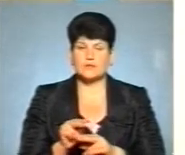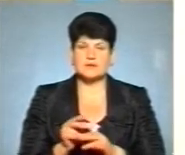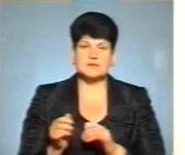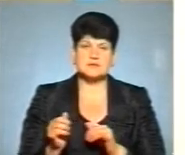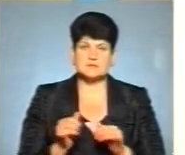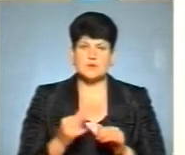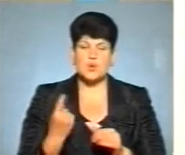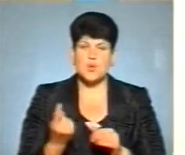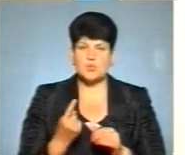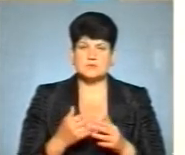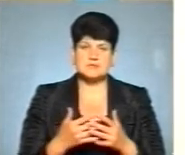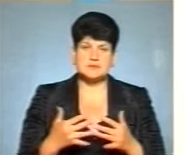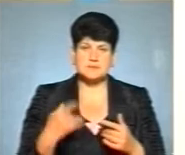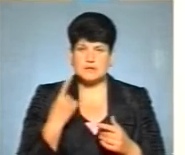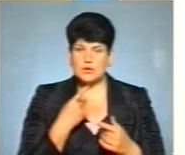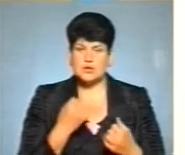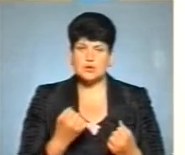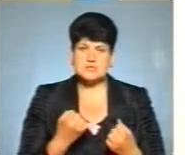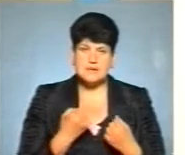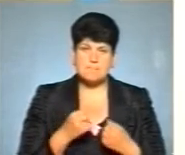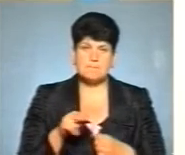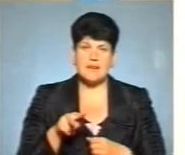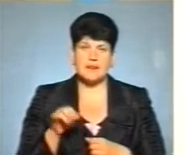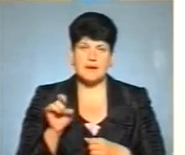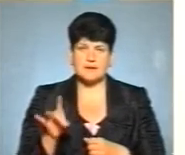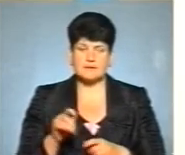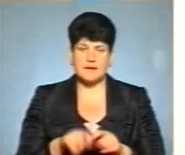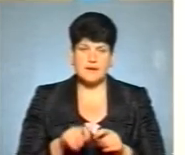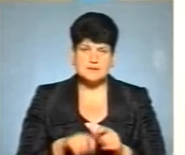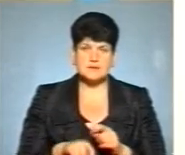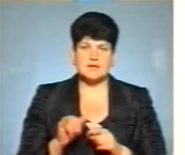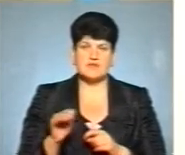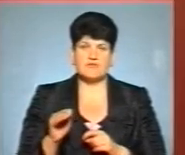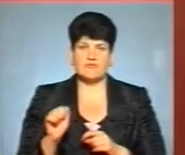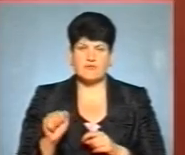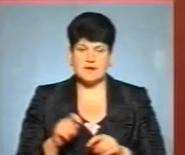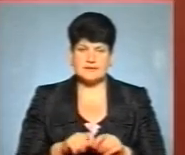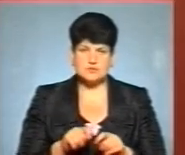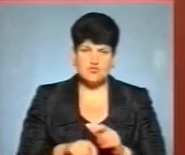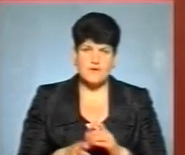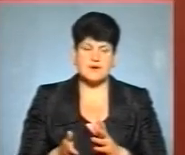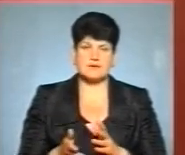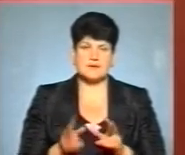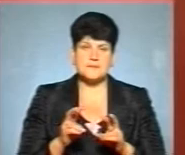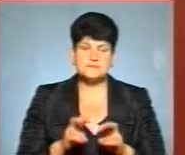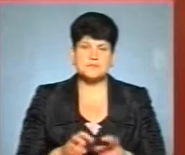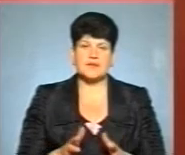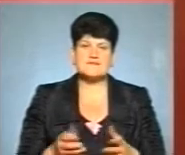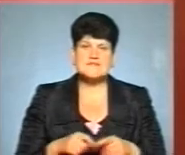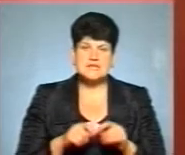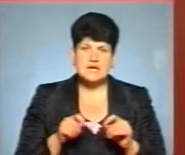забезпечення області засобами індивідуального захисту, ПЛР-тестами, подальшому ІФА-тест-тестування, відповідно відкривати